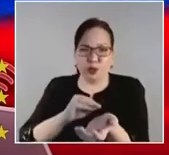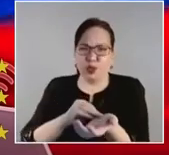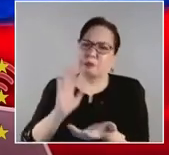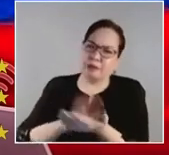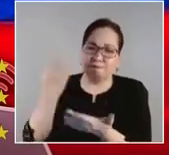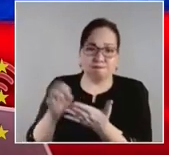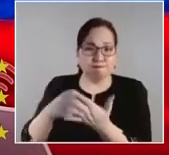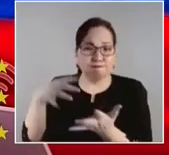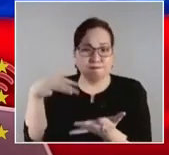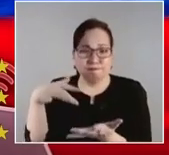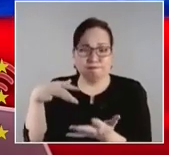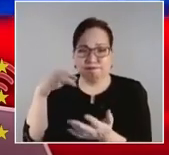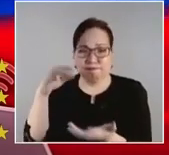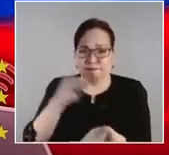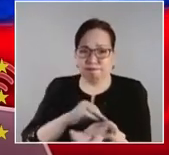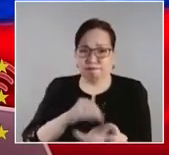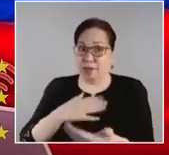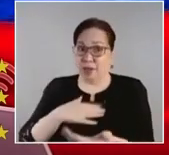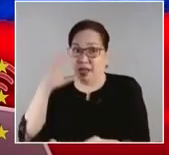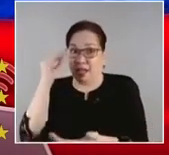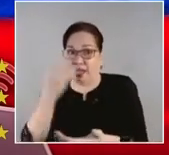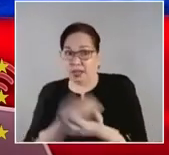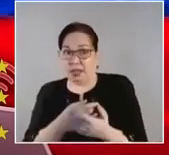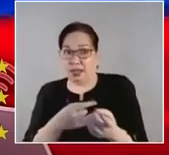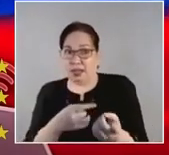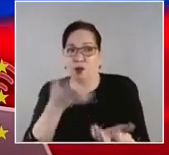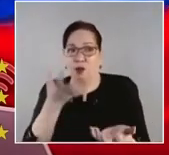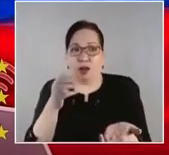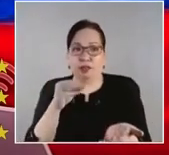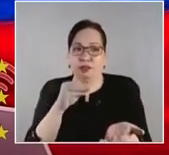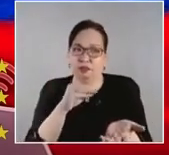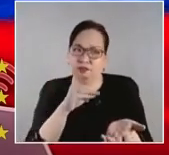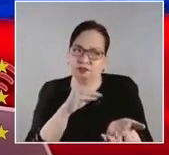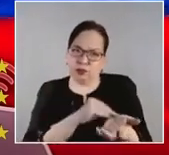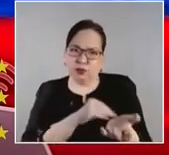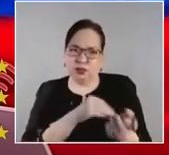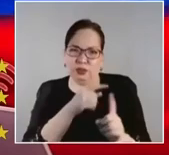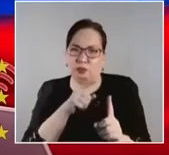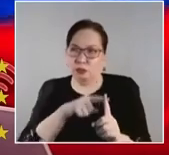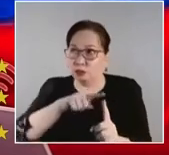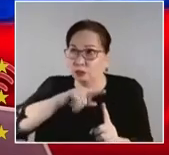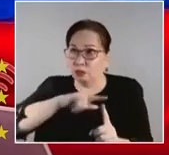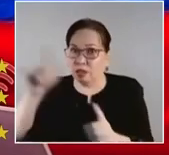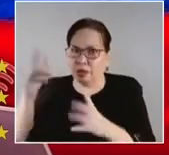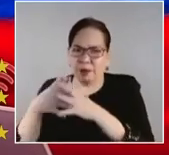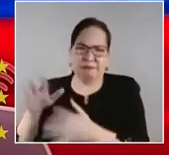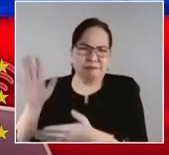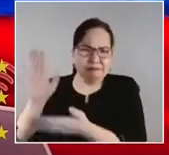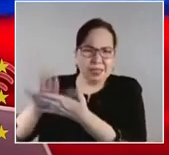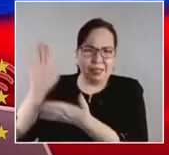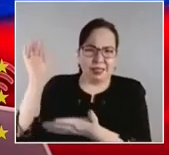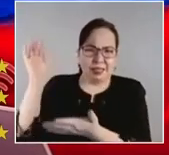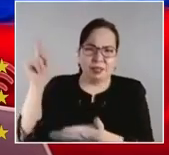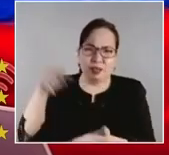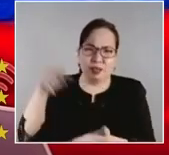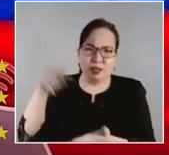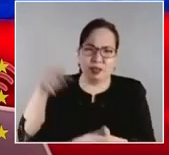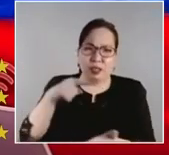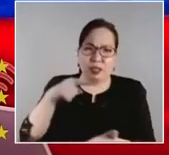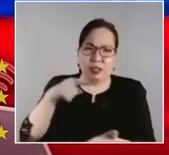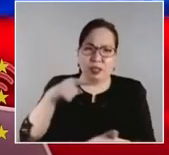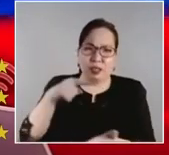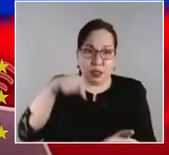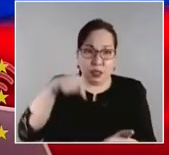gusto niya mag-doktora. Pero sa US kasi, I can't afford it. Sabi ko, umuwi dito. So if we are able to provide scholarships to have